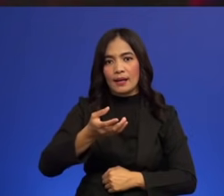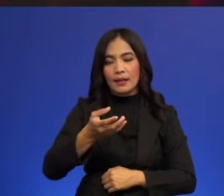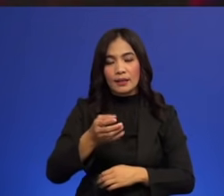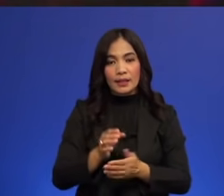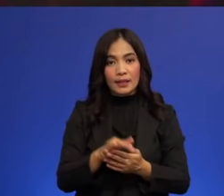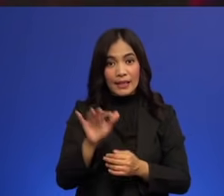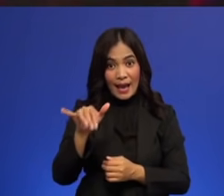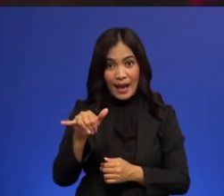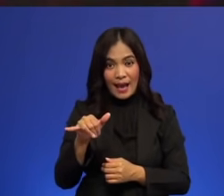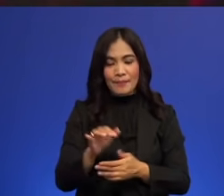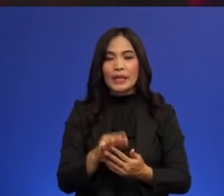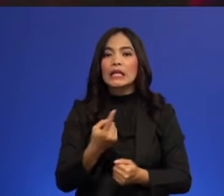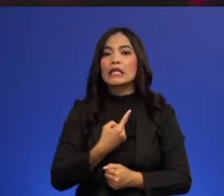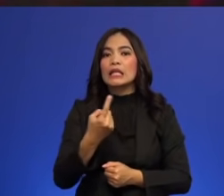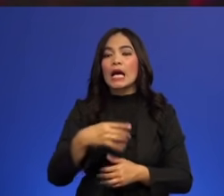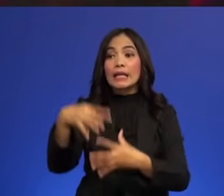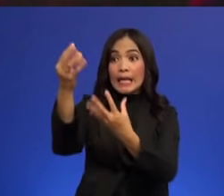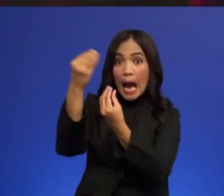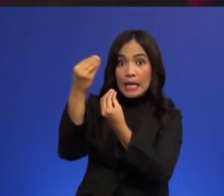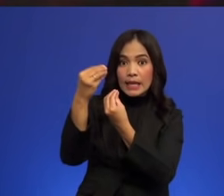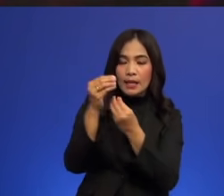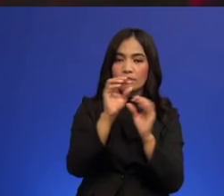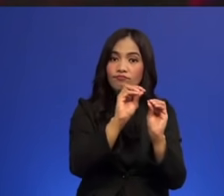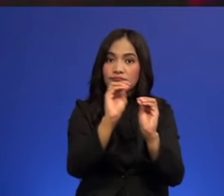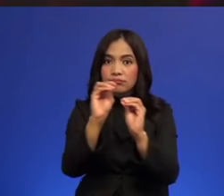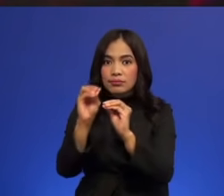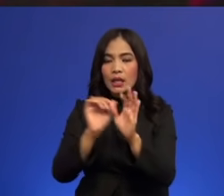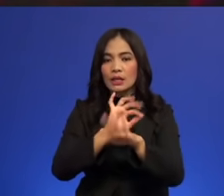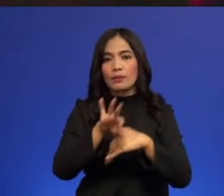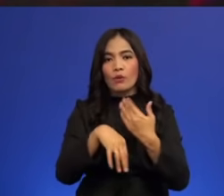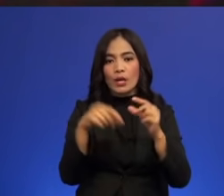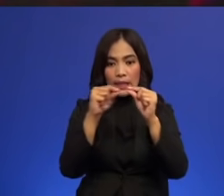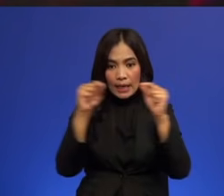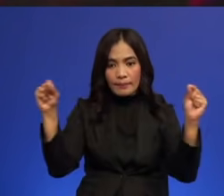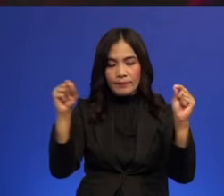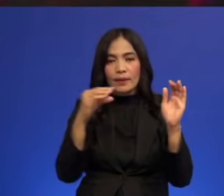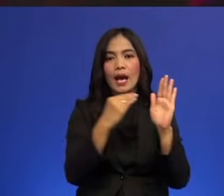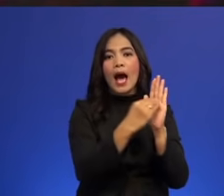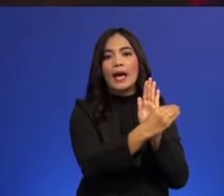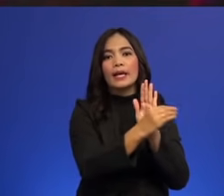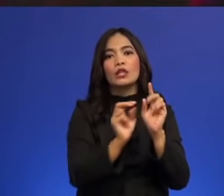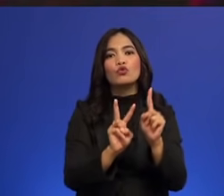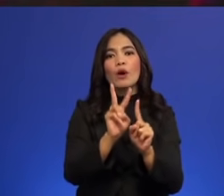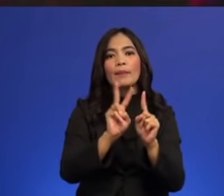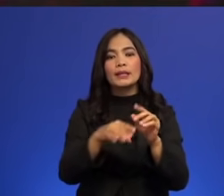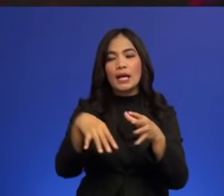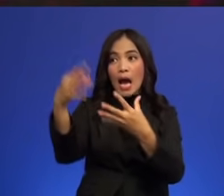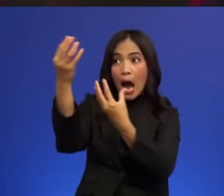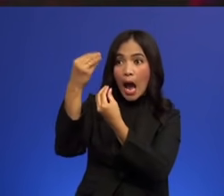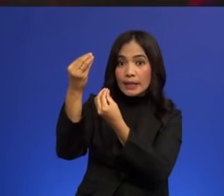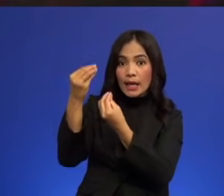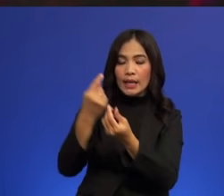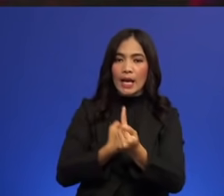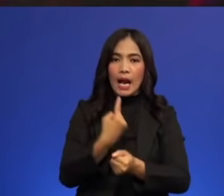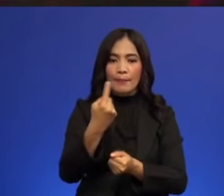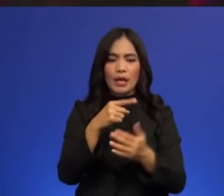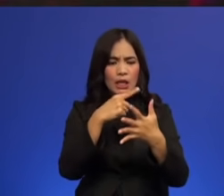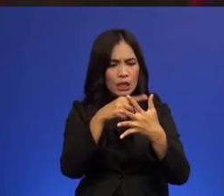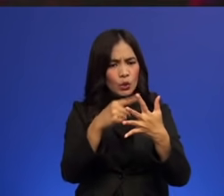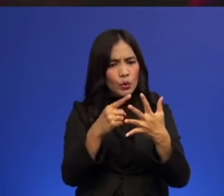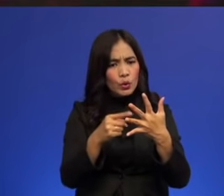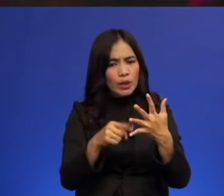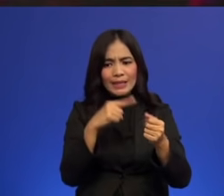Karenanya kepada kita diajari kalimat ini. Di ayat 12, ajarilah kami menghitung hari-hari